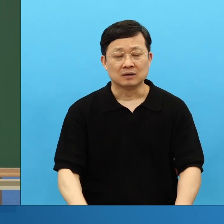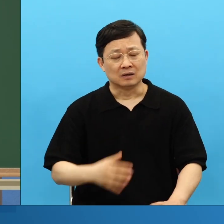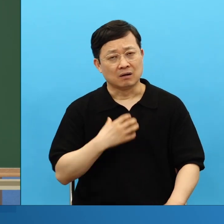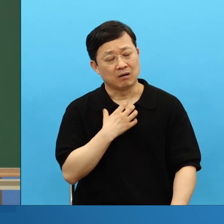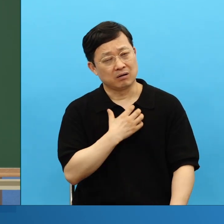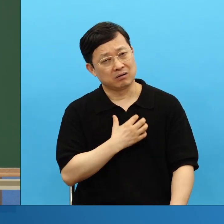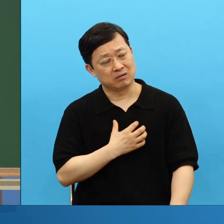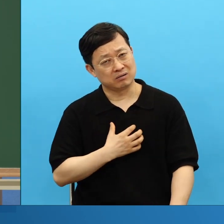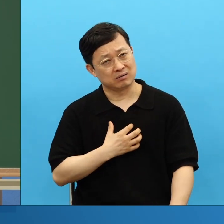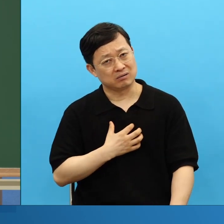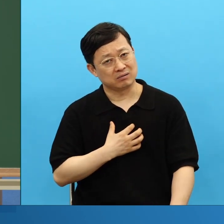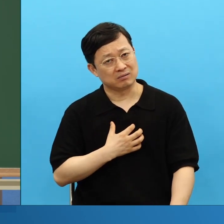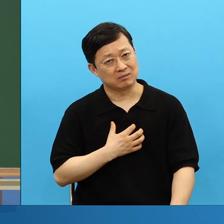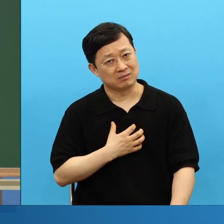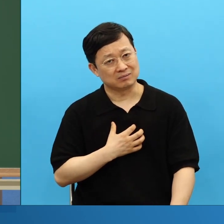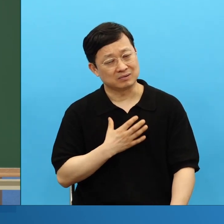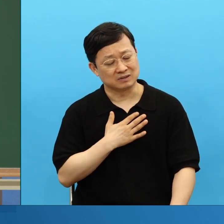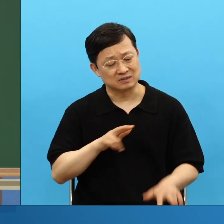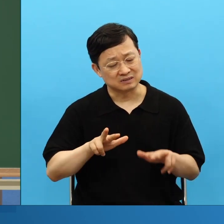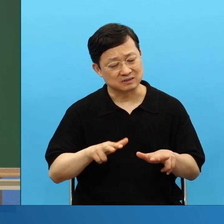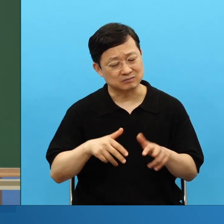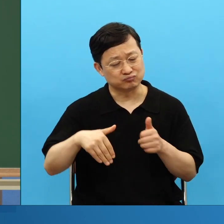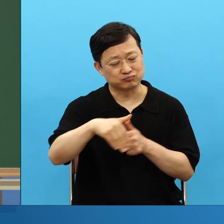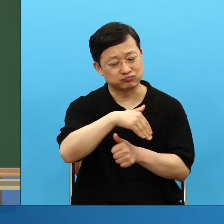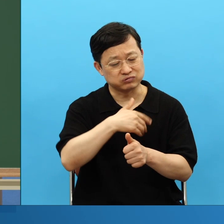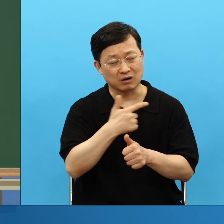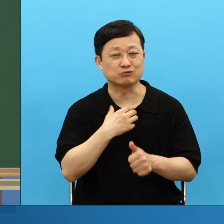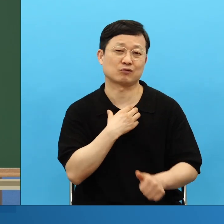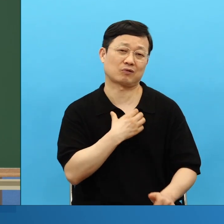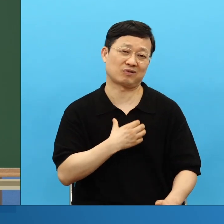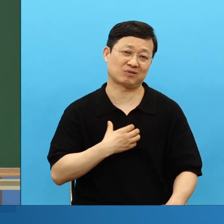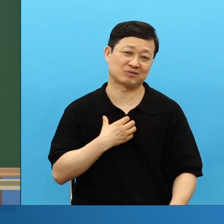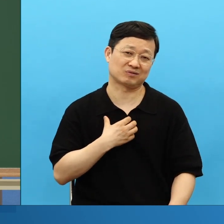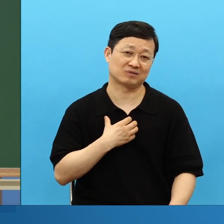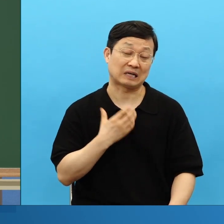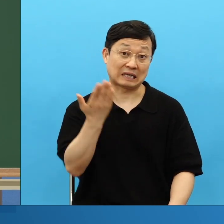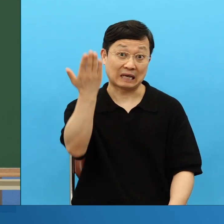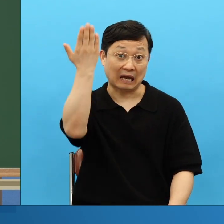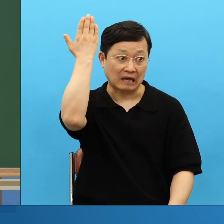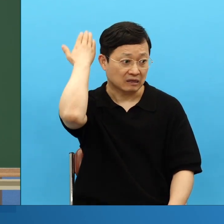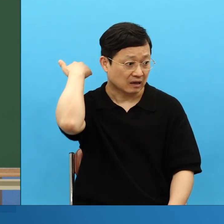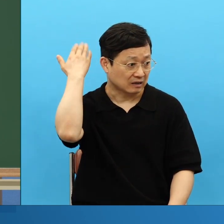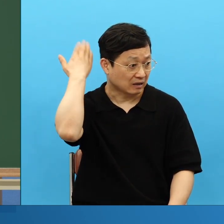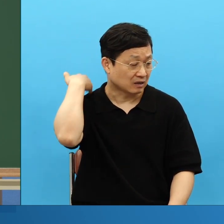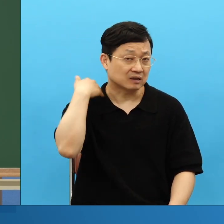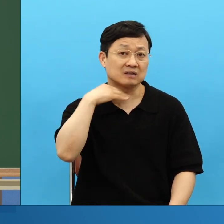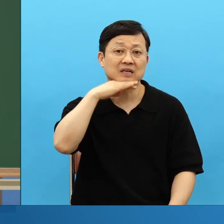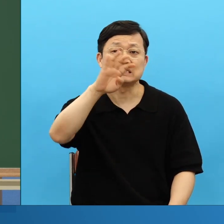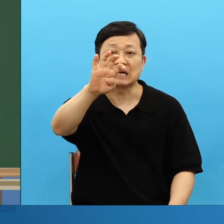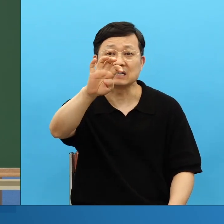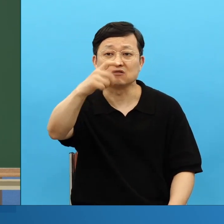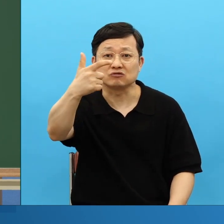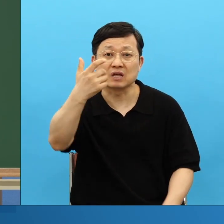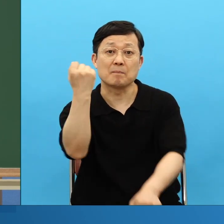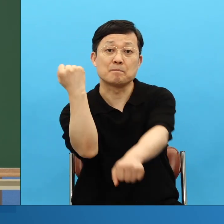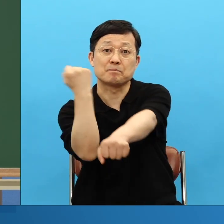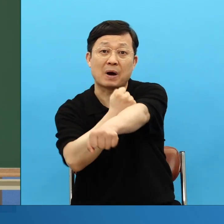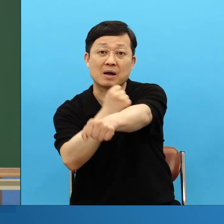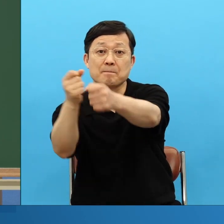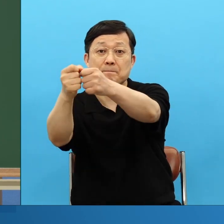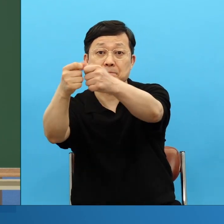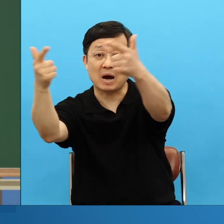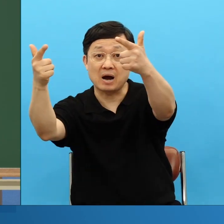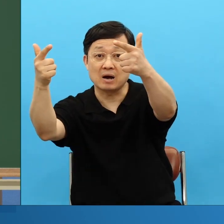제가 20년 전 그때만 해도 4, 5, 60대 아저씨들이었거든요. 지금은 10대,